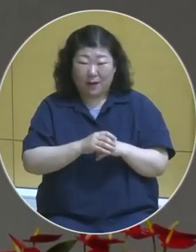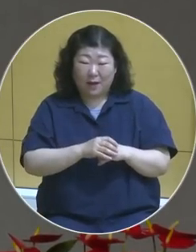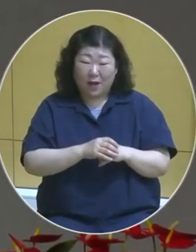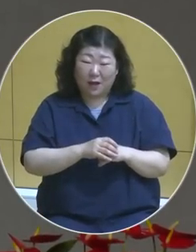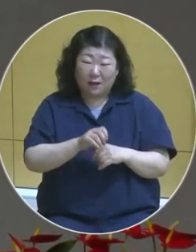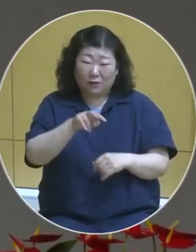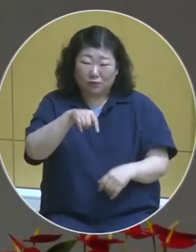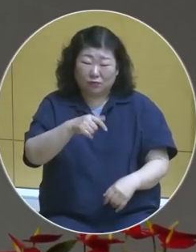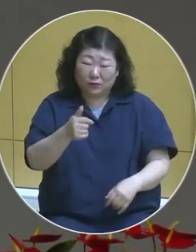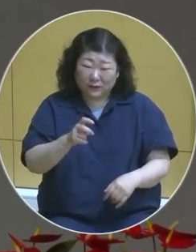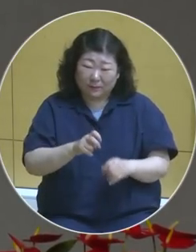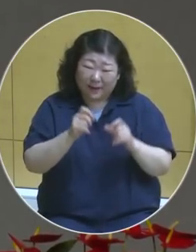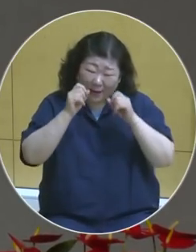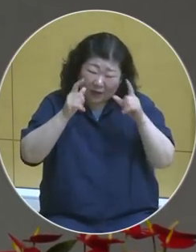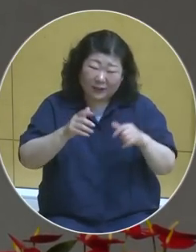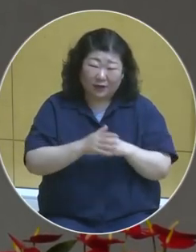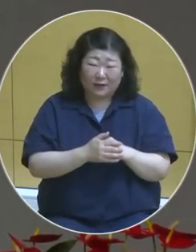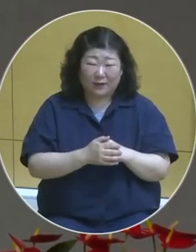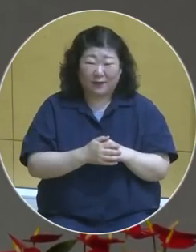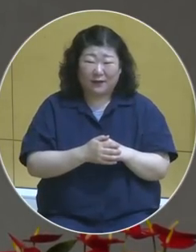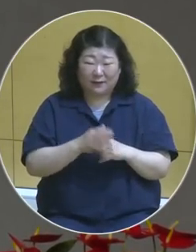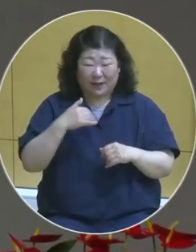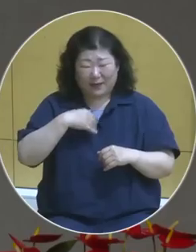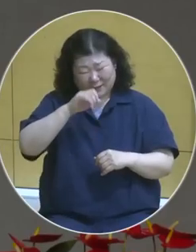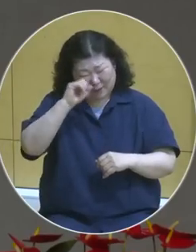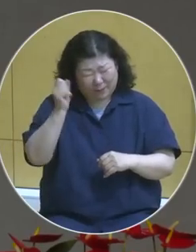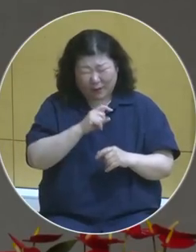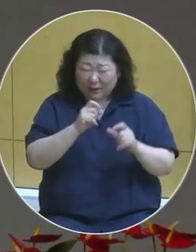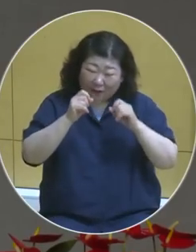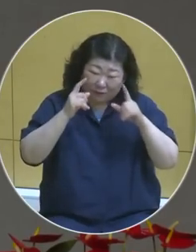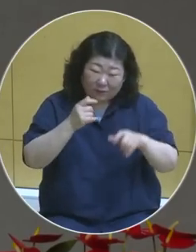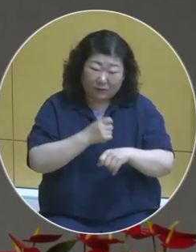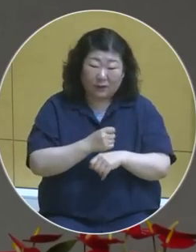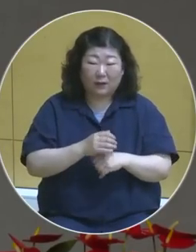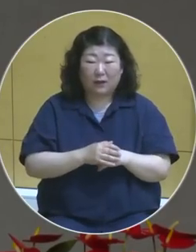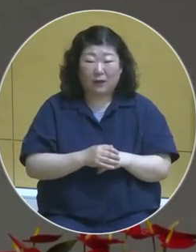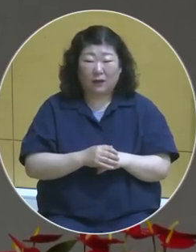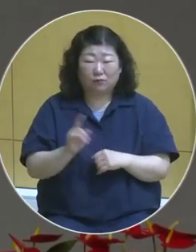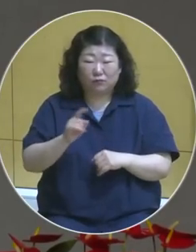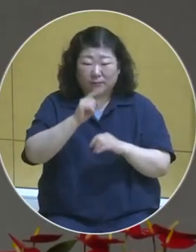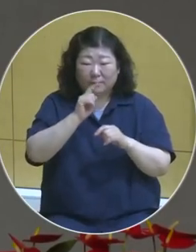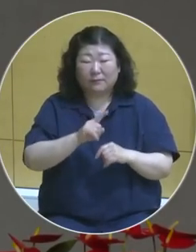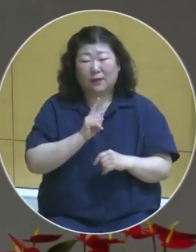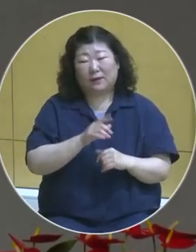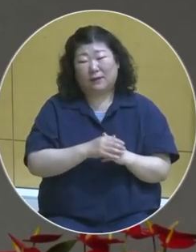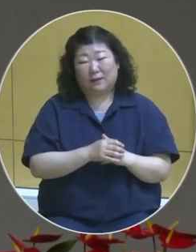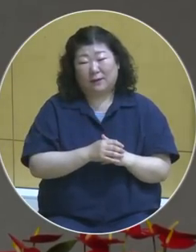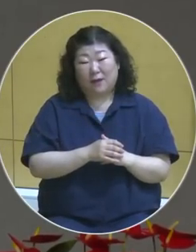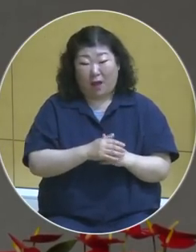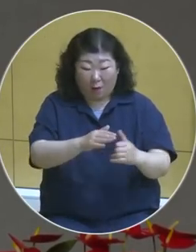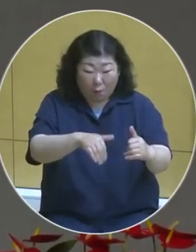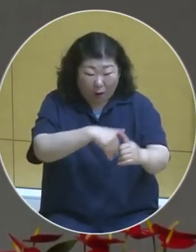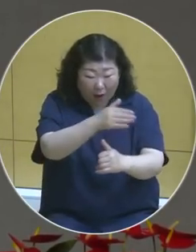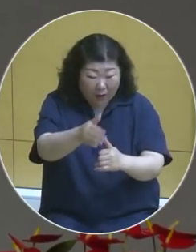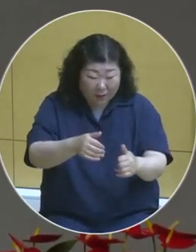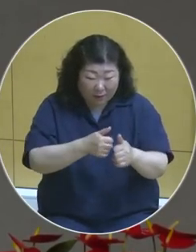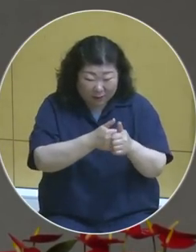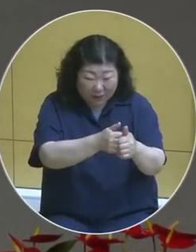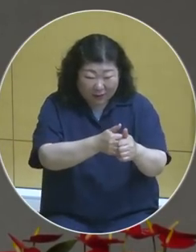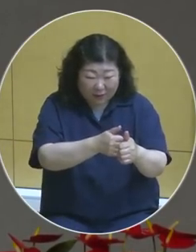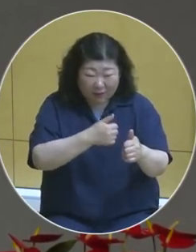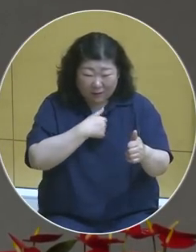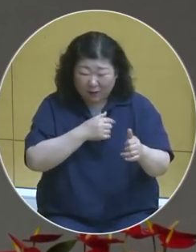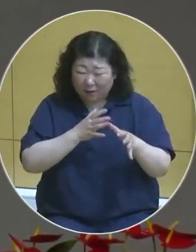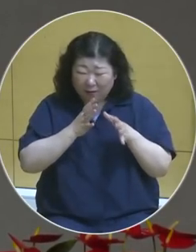무엇입니까? 하나님 내가 더 이상 환경에 따라서 찾아오는 마음대로 내 마음을 내버려